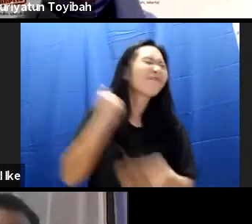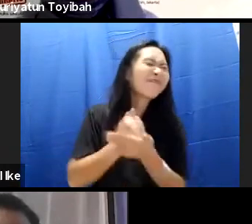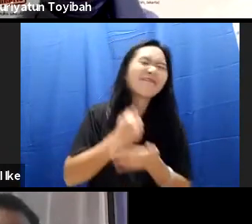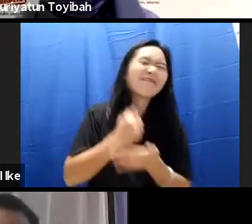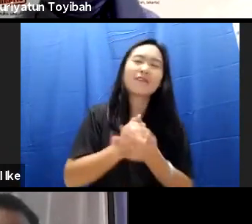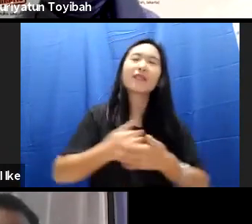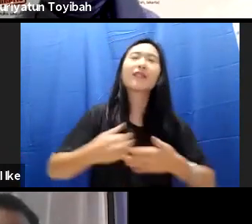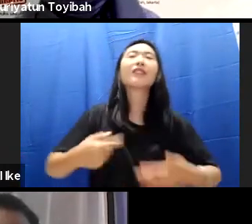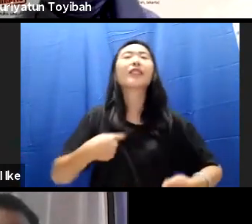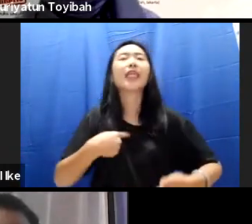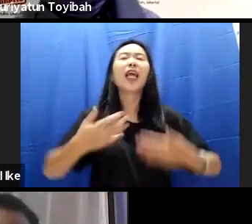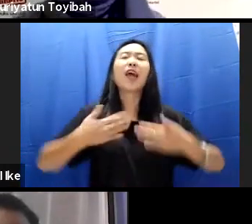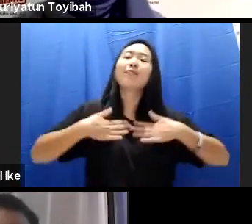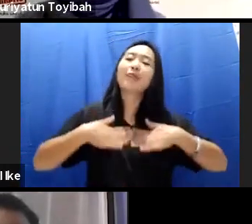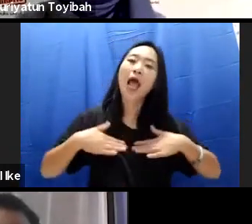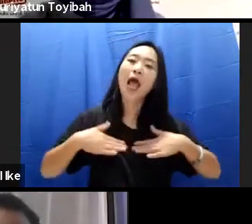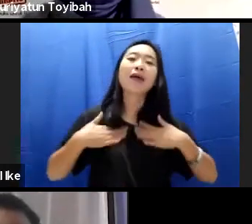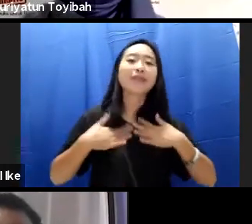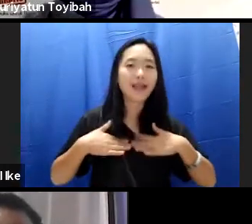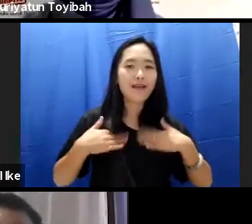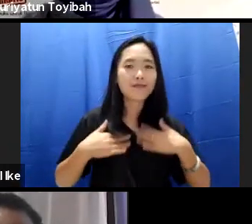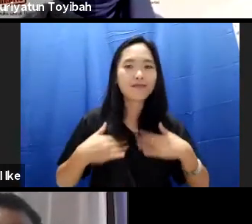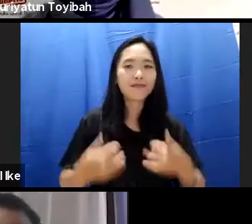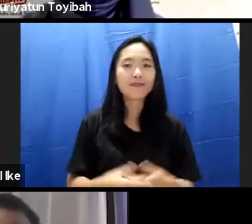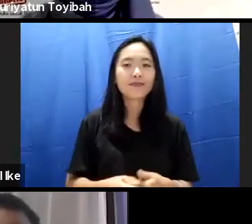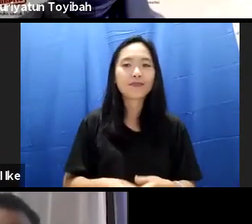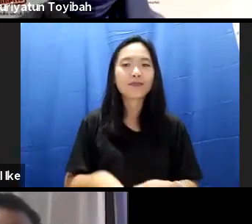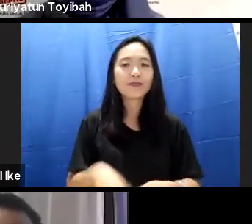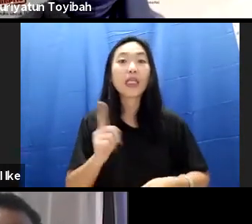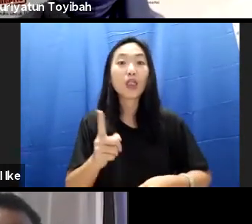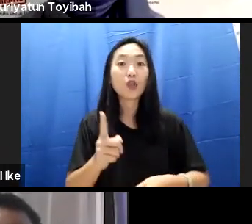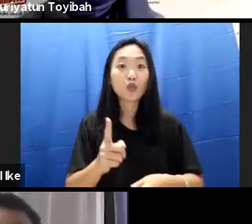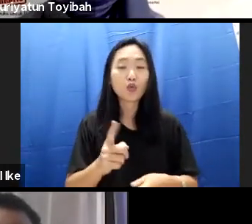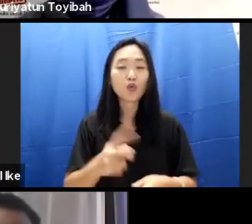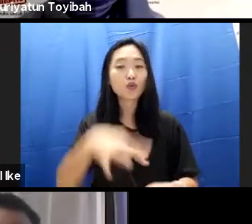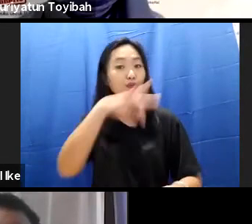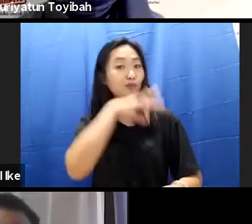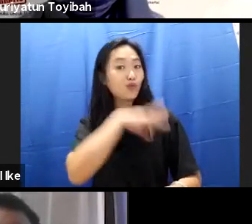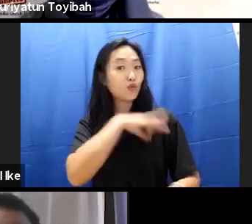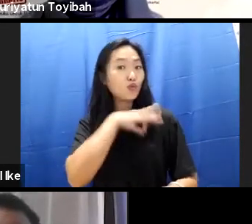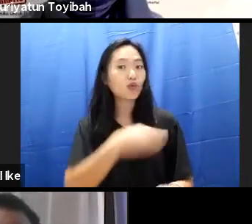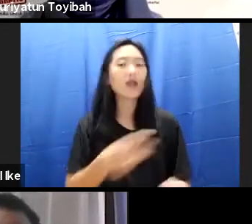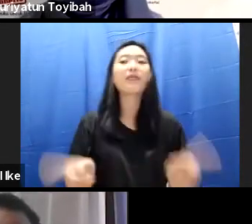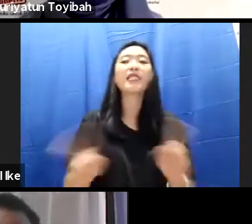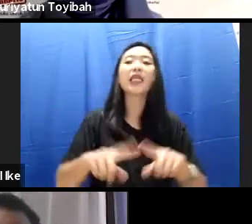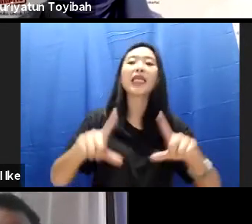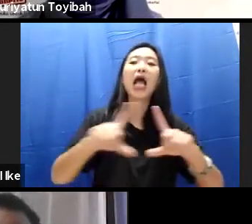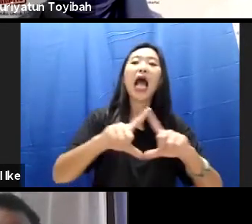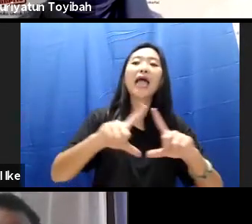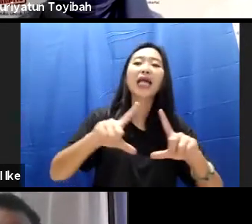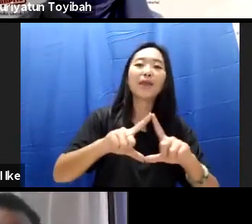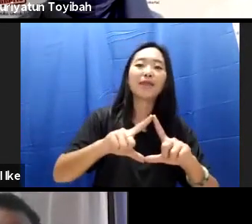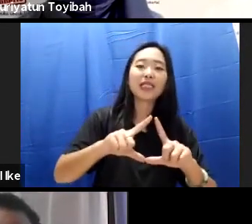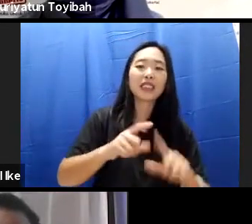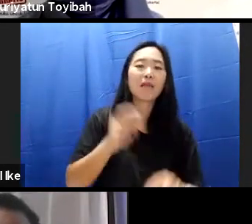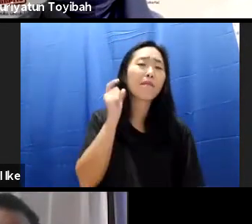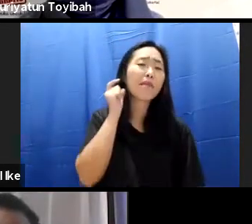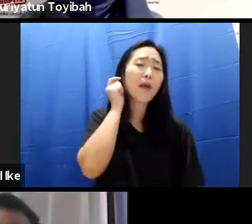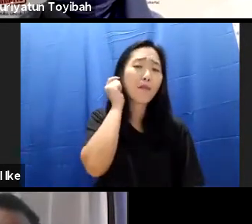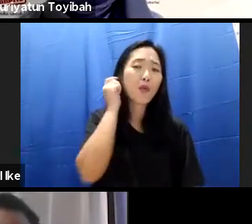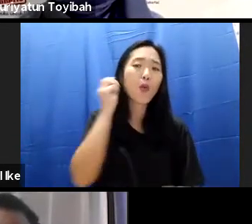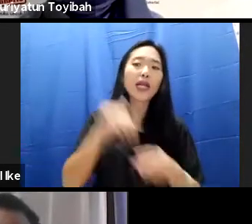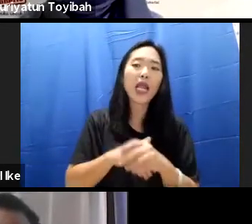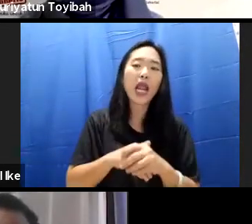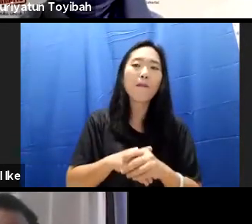Mbak. Berarti itu jadi salah satu benefit juga ya Mbak ya dari Akademisi Perempuan yang ada di dalam kampus.